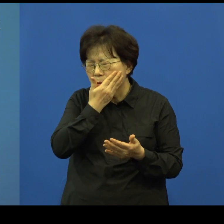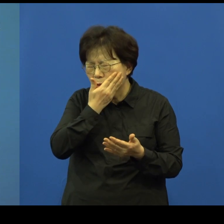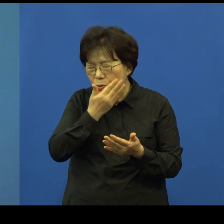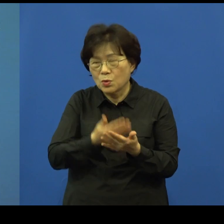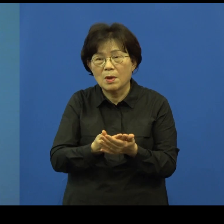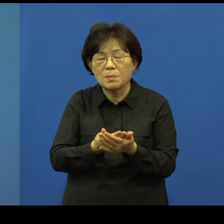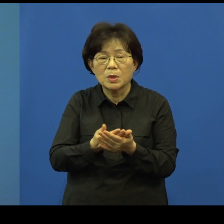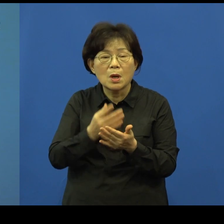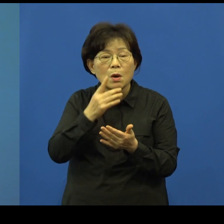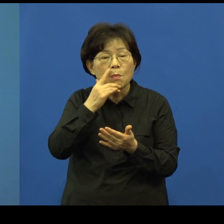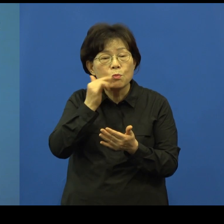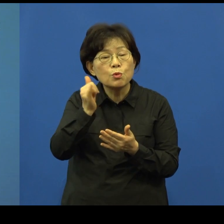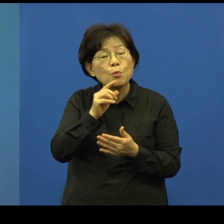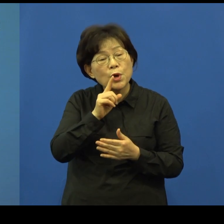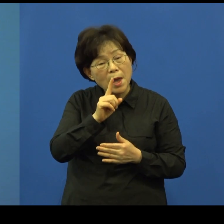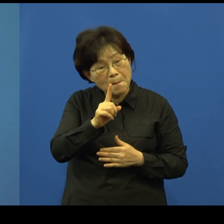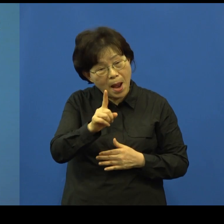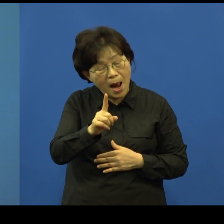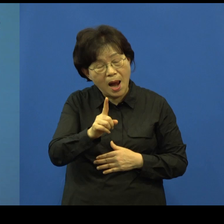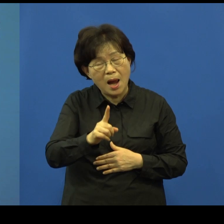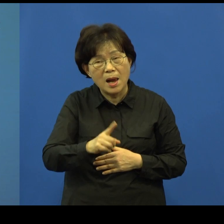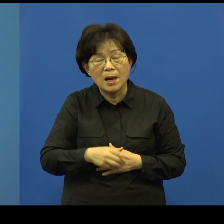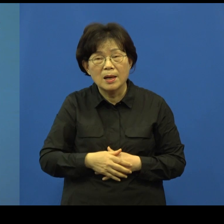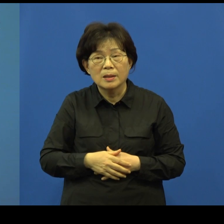부모의 말 한마디, 그죠? 말 한마디.